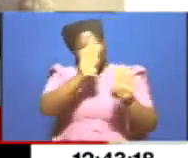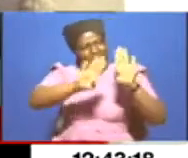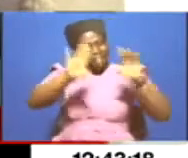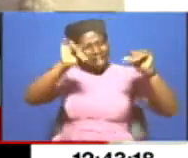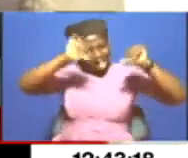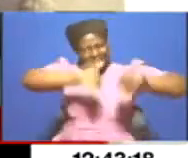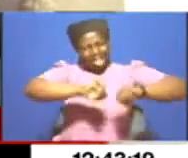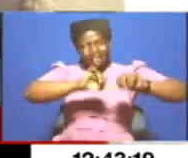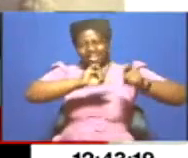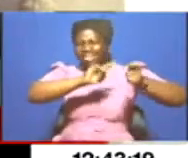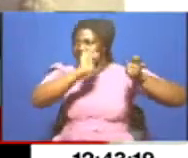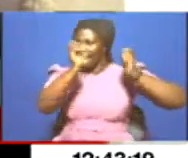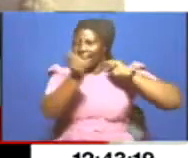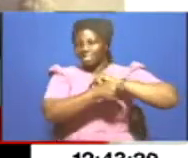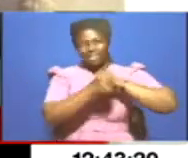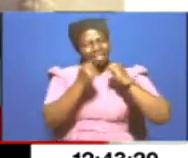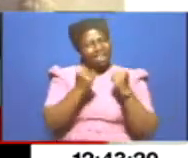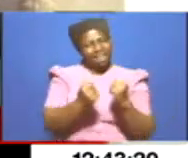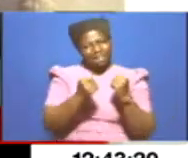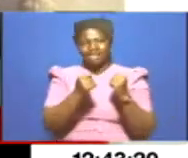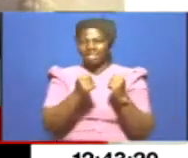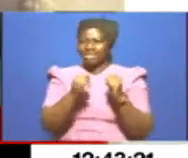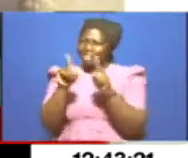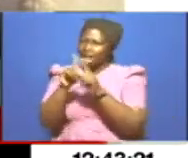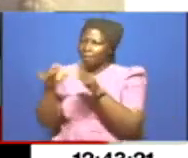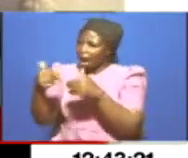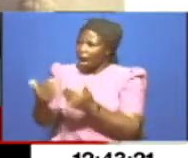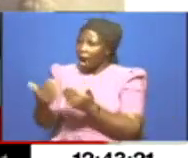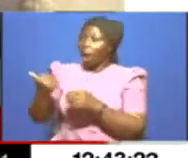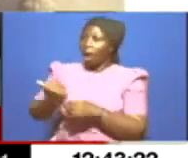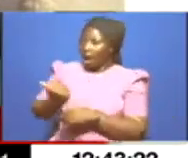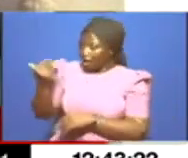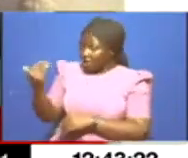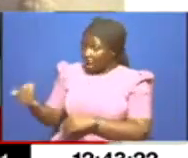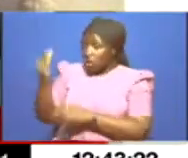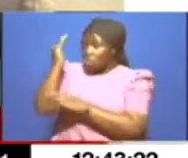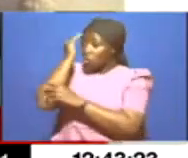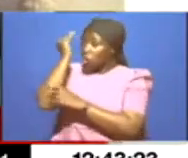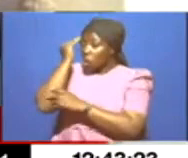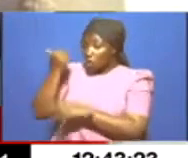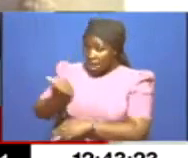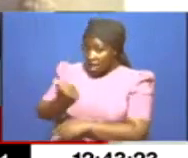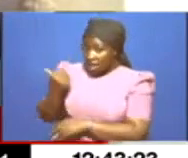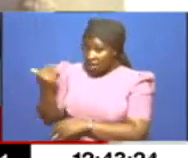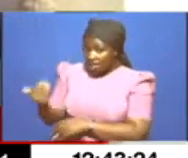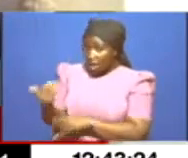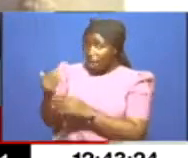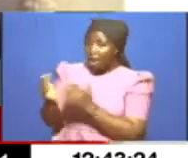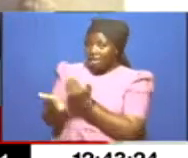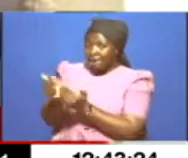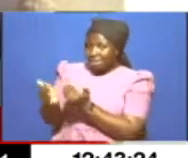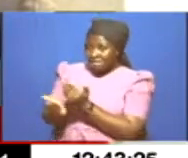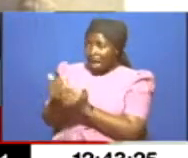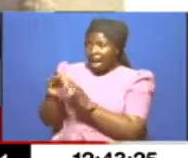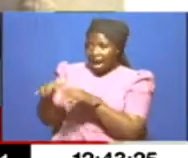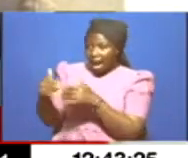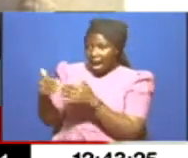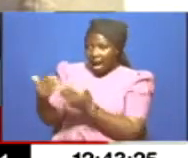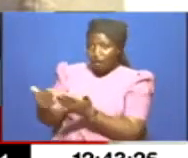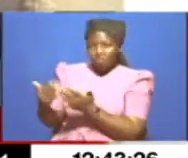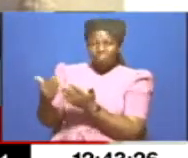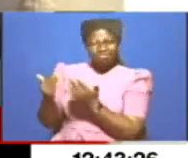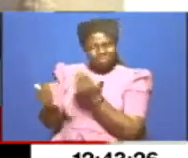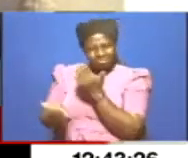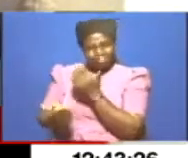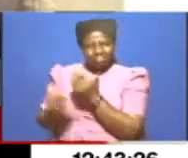sana kumrejesha. Kama vile mtoto wa kike, unajua sana sana watoto wa kike ulindwa na mambo ya ngono hivi.